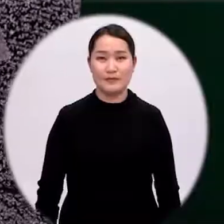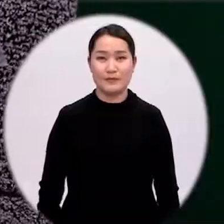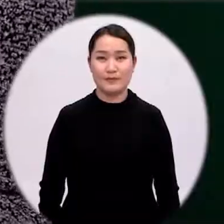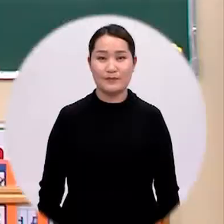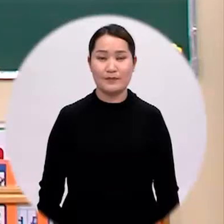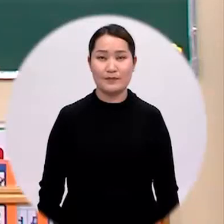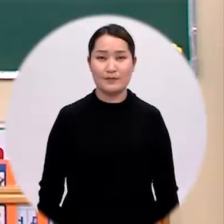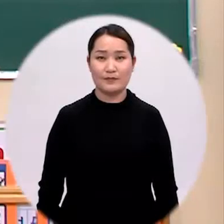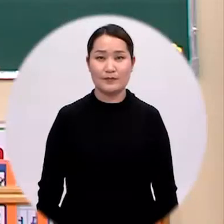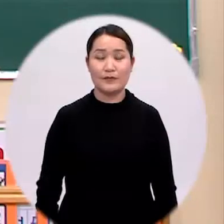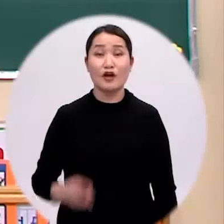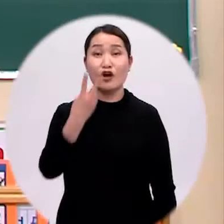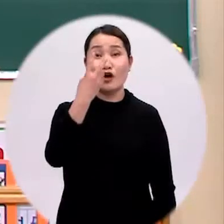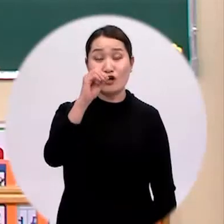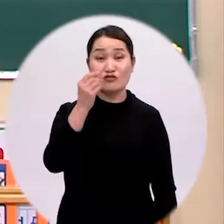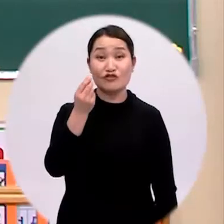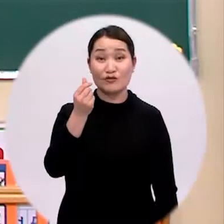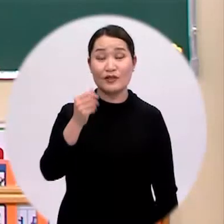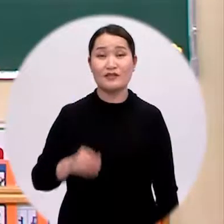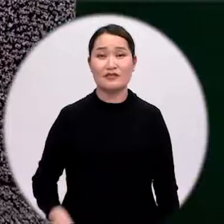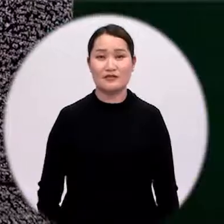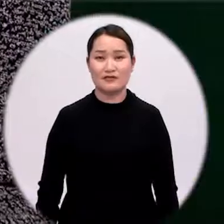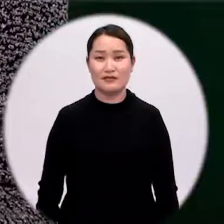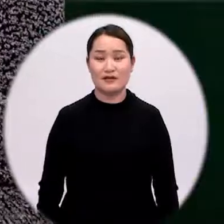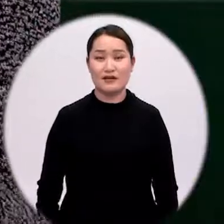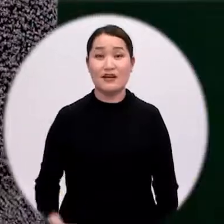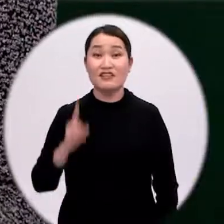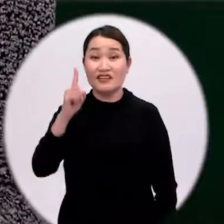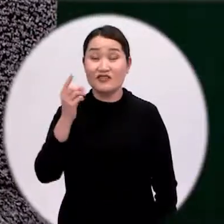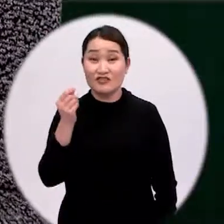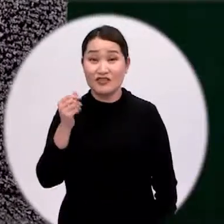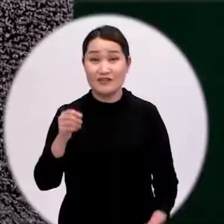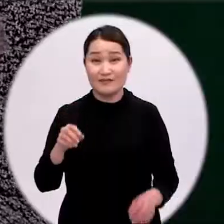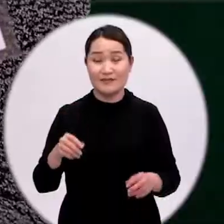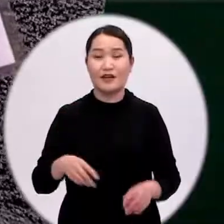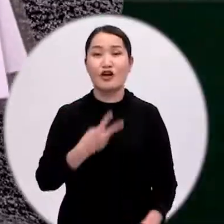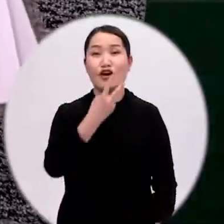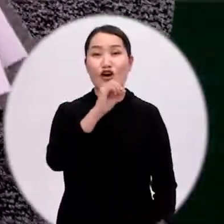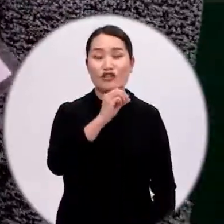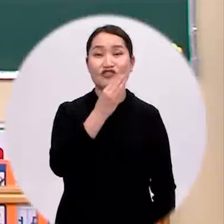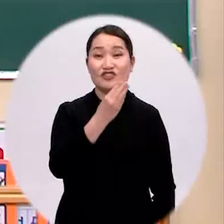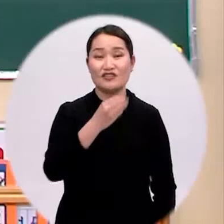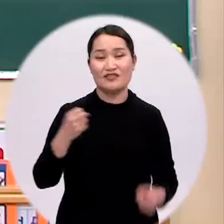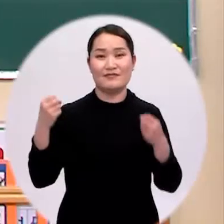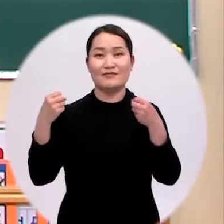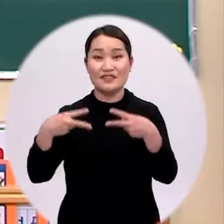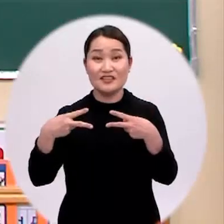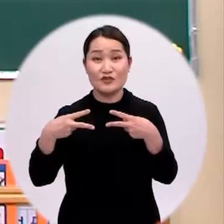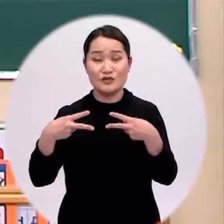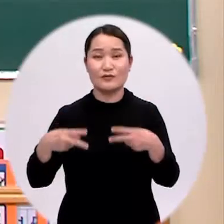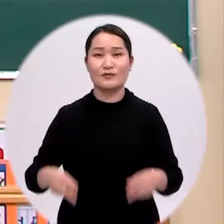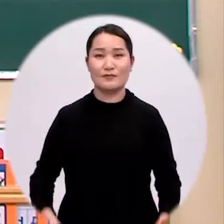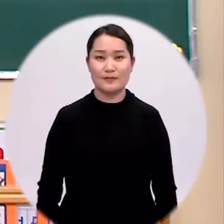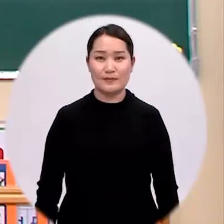хүүхдүүдээ? 20 төгрөг маань 20 ширхэг нэг төгрөг болж задрах юм байна. За, одоо